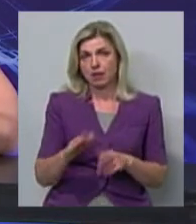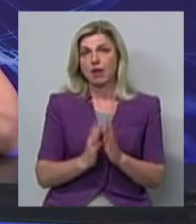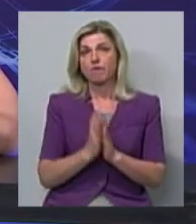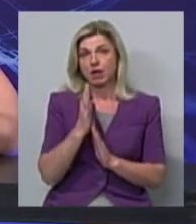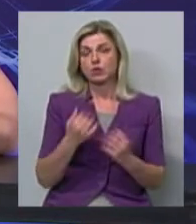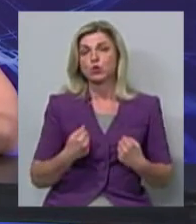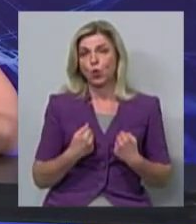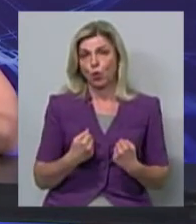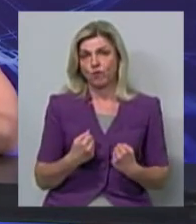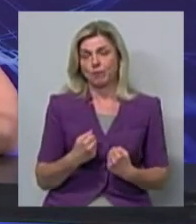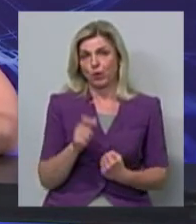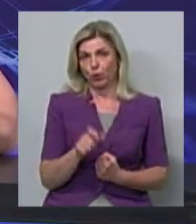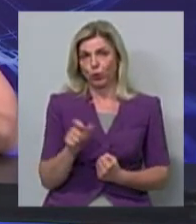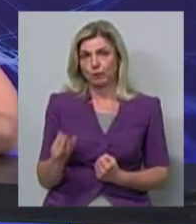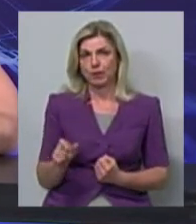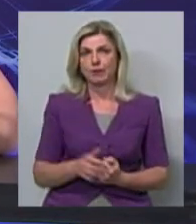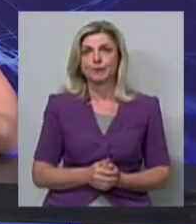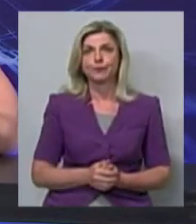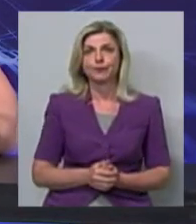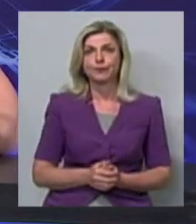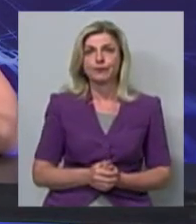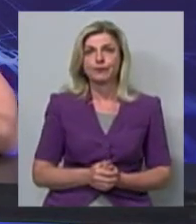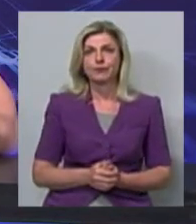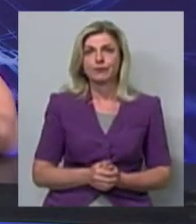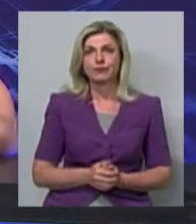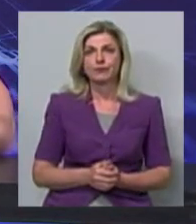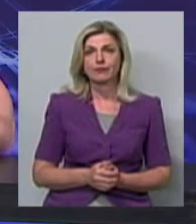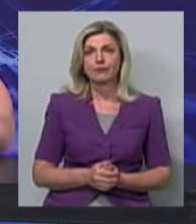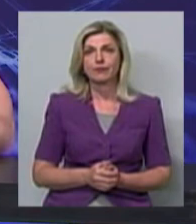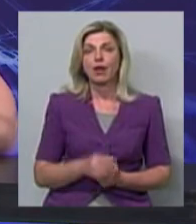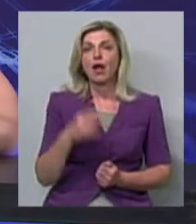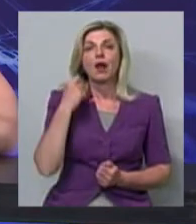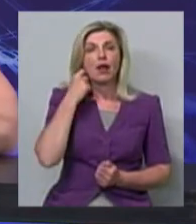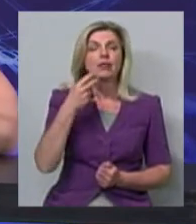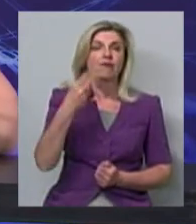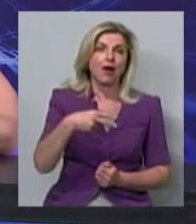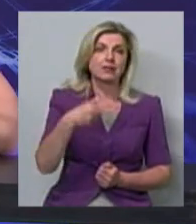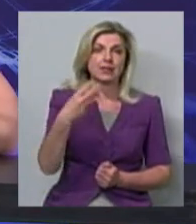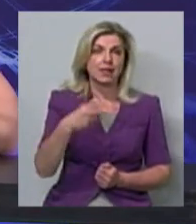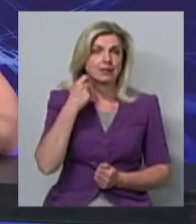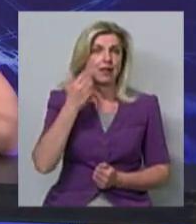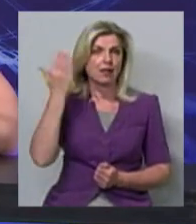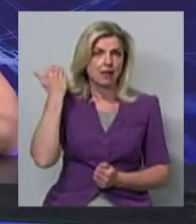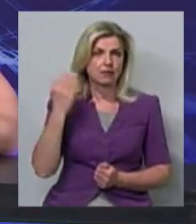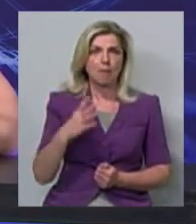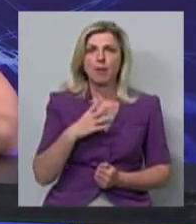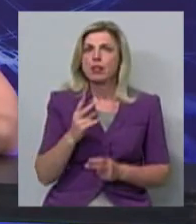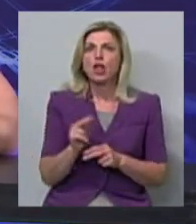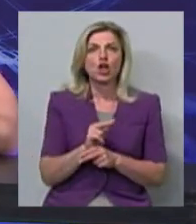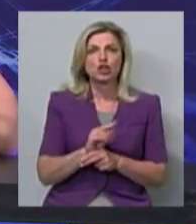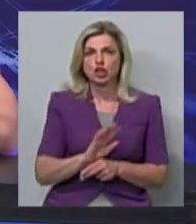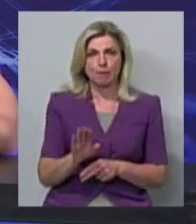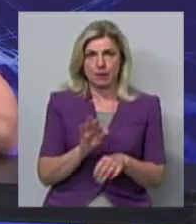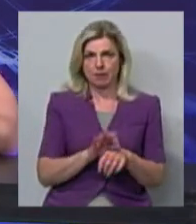людьми. Поэтому лет там 20-30 назад это было неизлечимое заболевание.